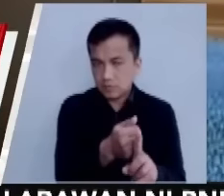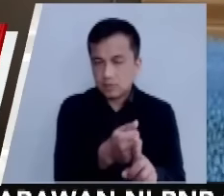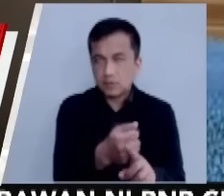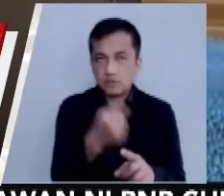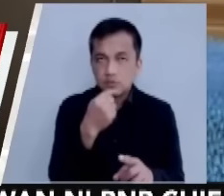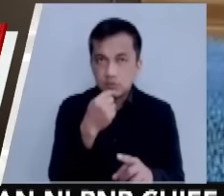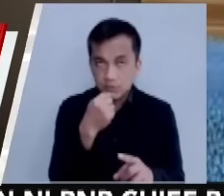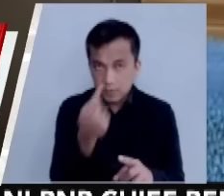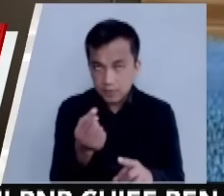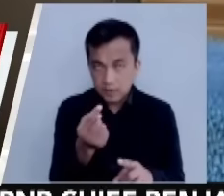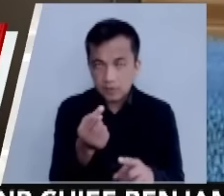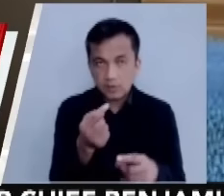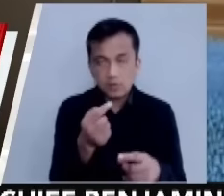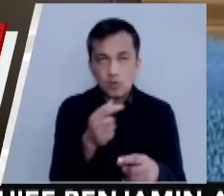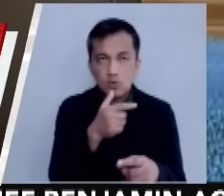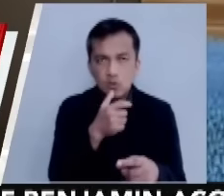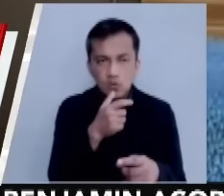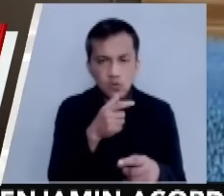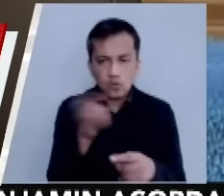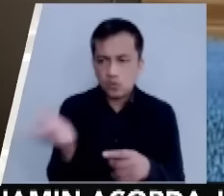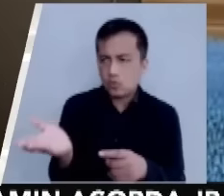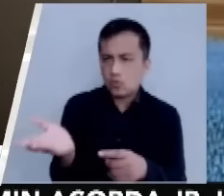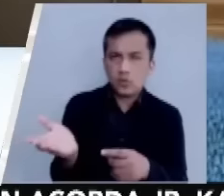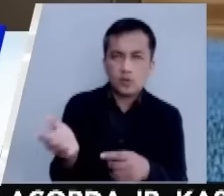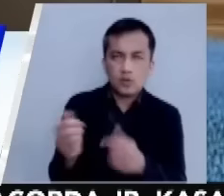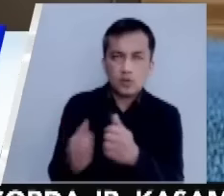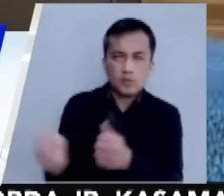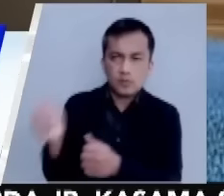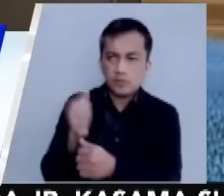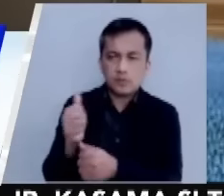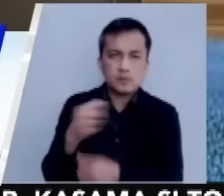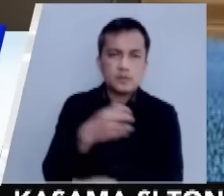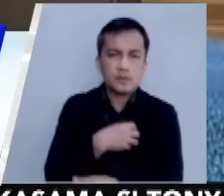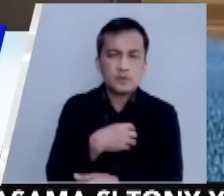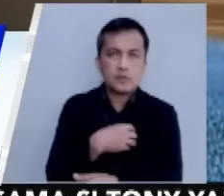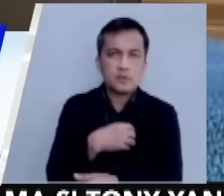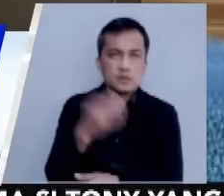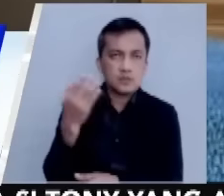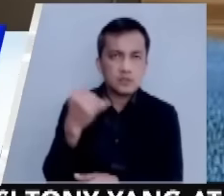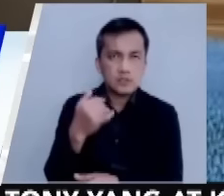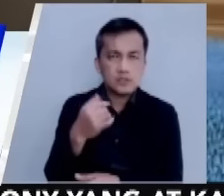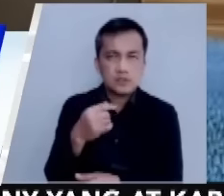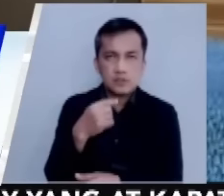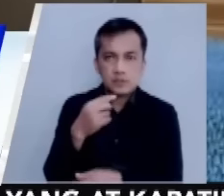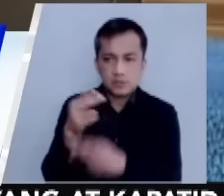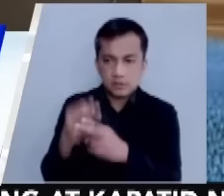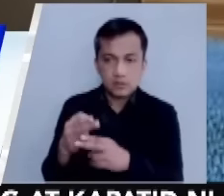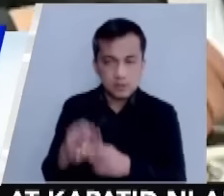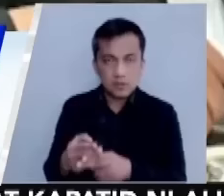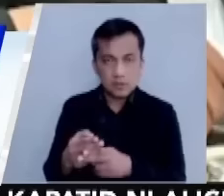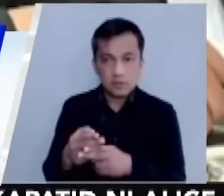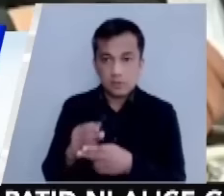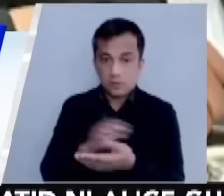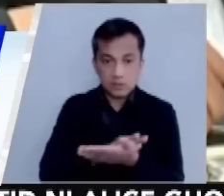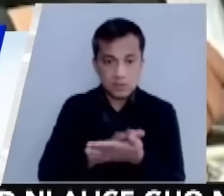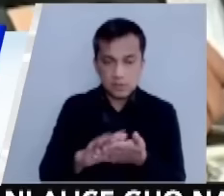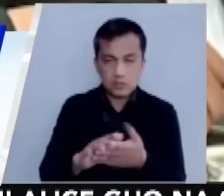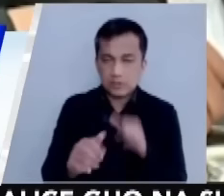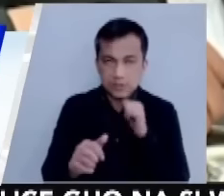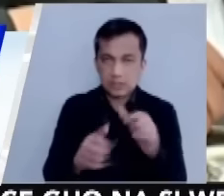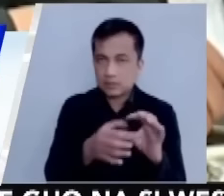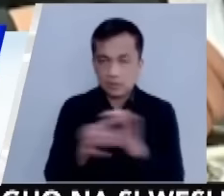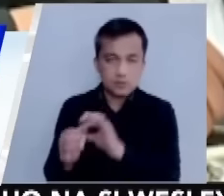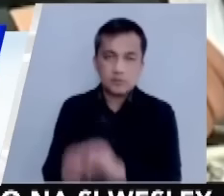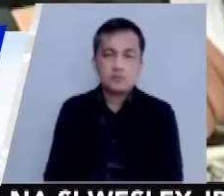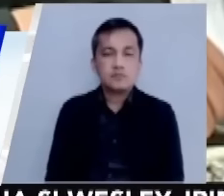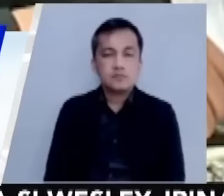this rogue former PNP chief to clear the names of those not involved. Unconfirmed